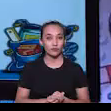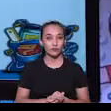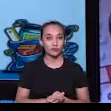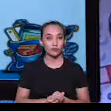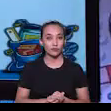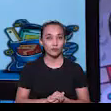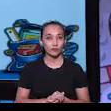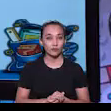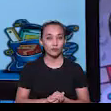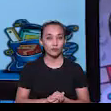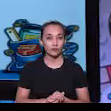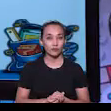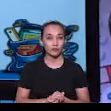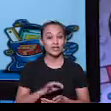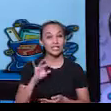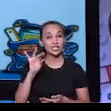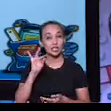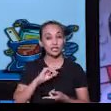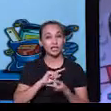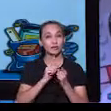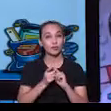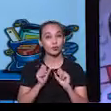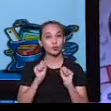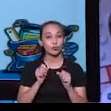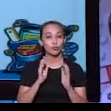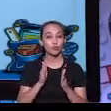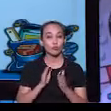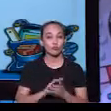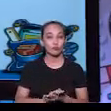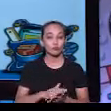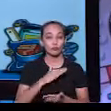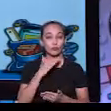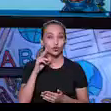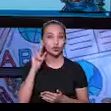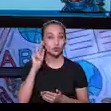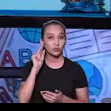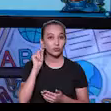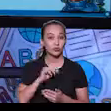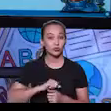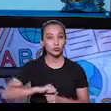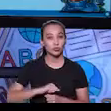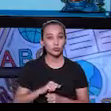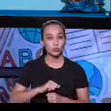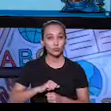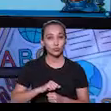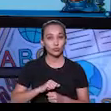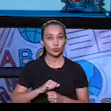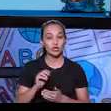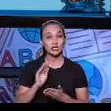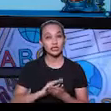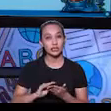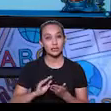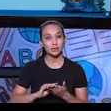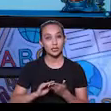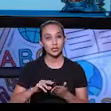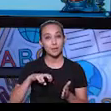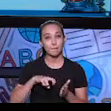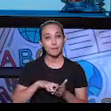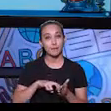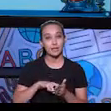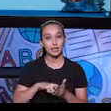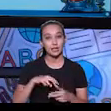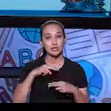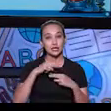как изменили? Написали письмо во множественном числе. Друзья написали